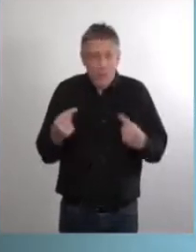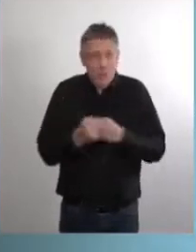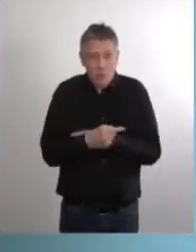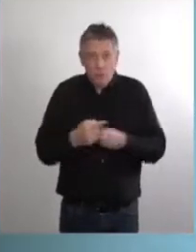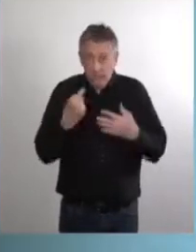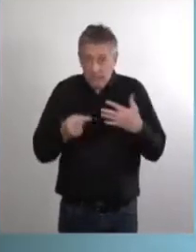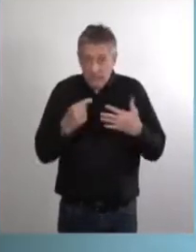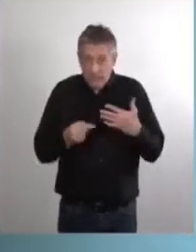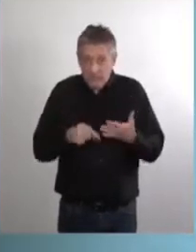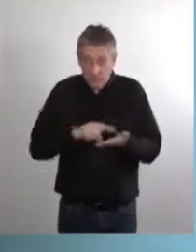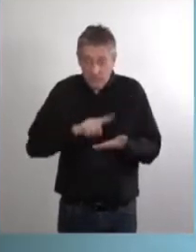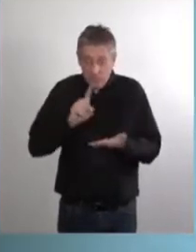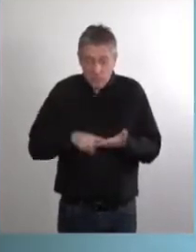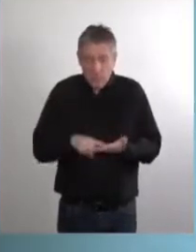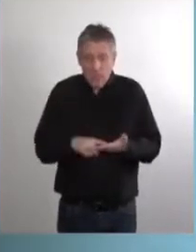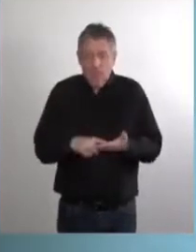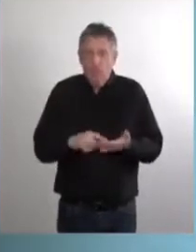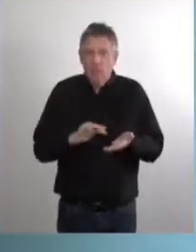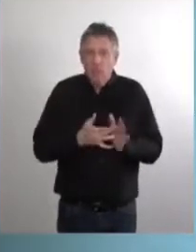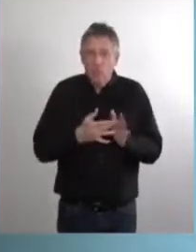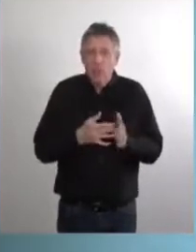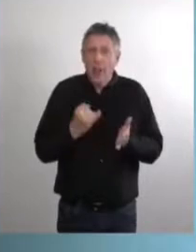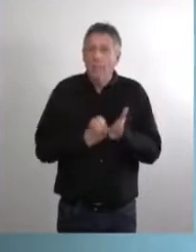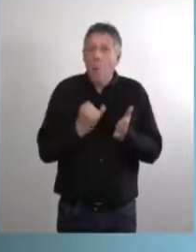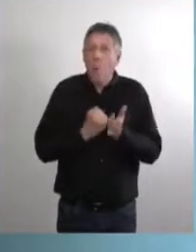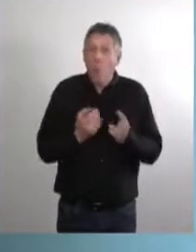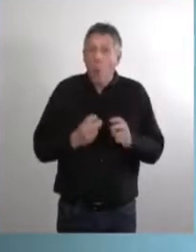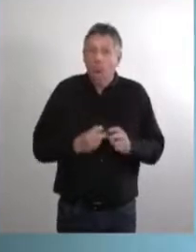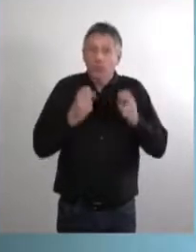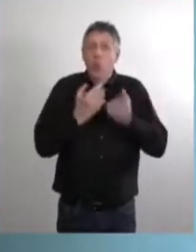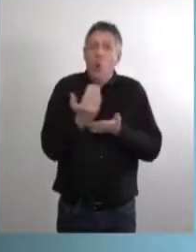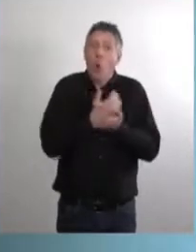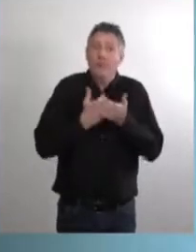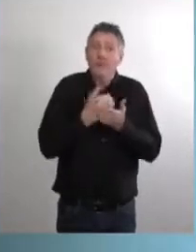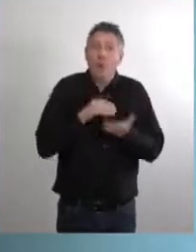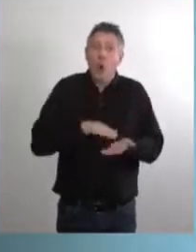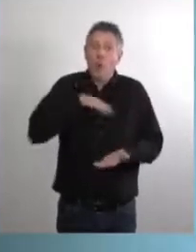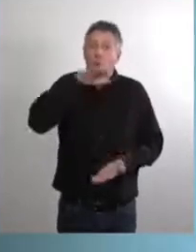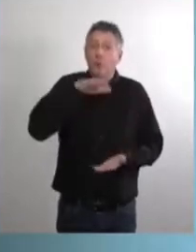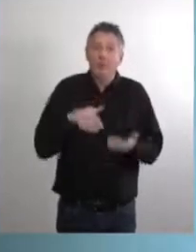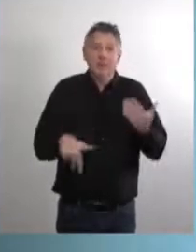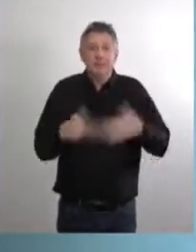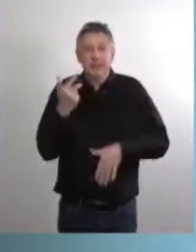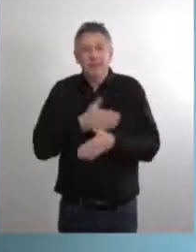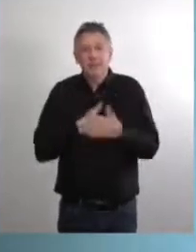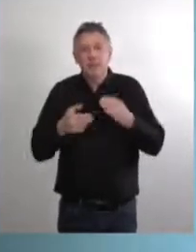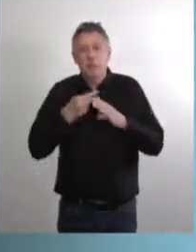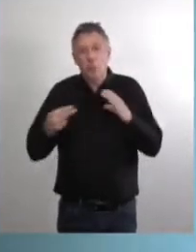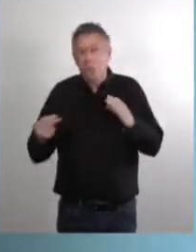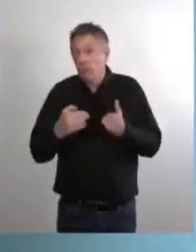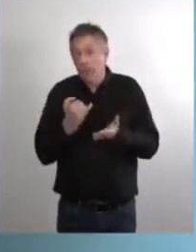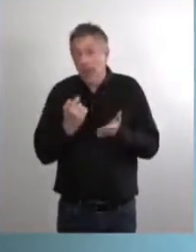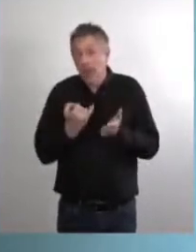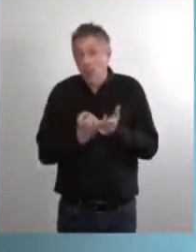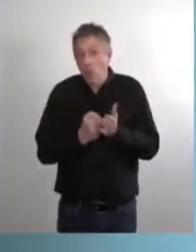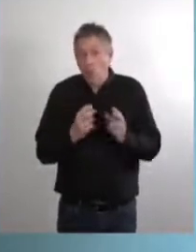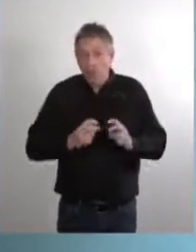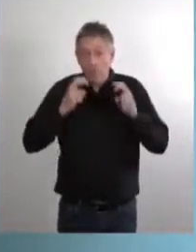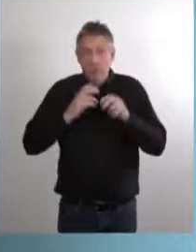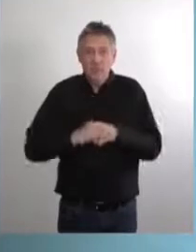de ce budget, c'est des hausses d'impôts, enfin des recettes qui vont augmenter, comme je le disais, près de 13 millions d'euros. C'est une hausse d'un certain nombre